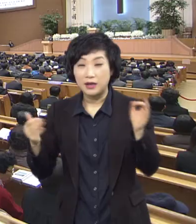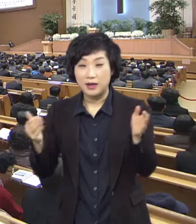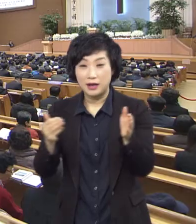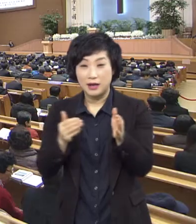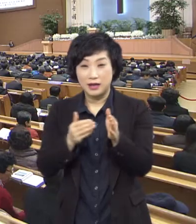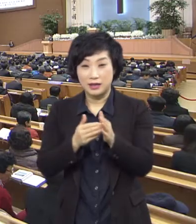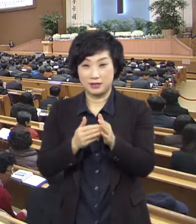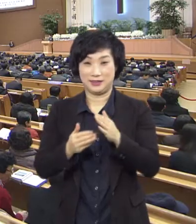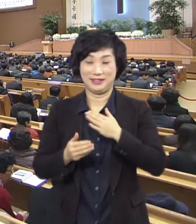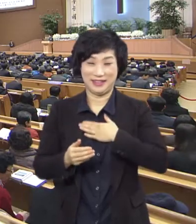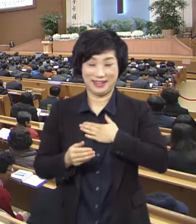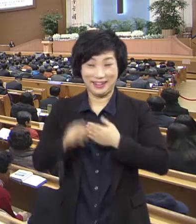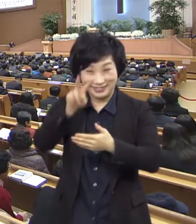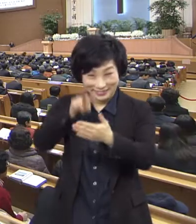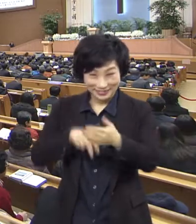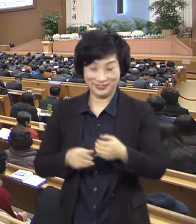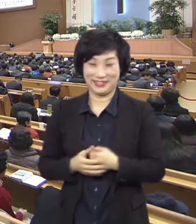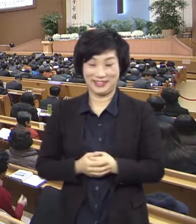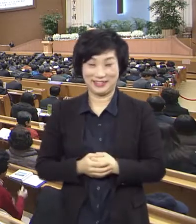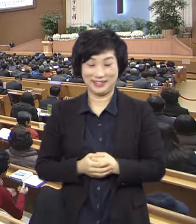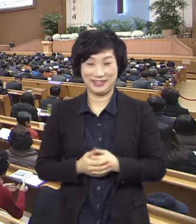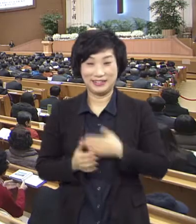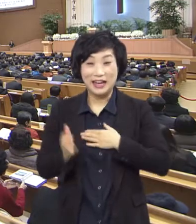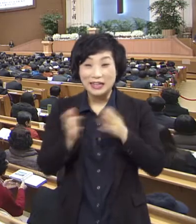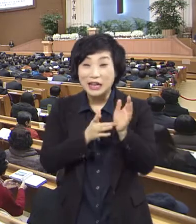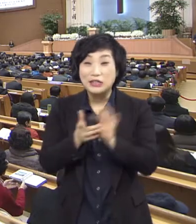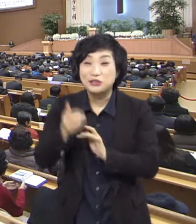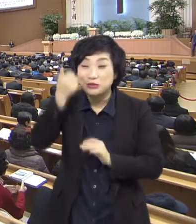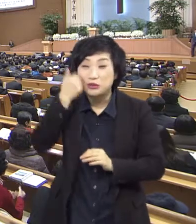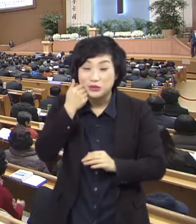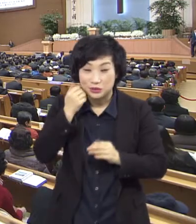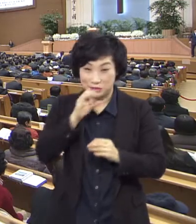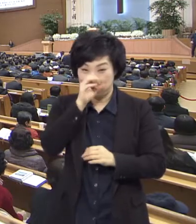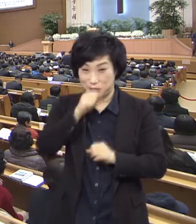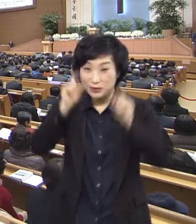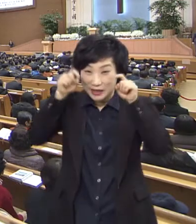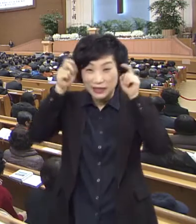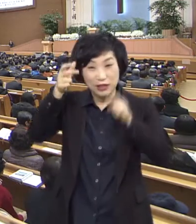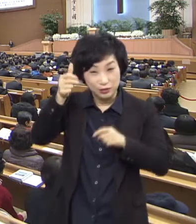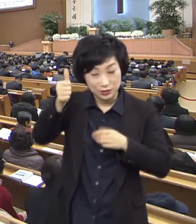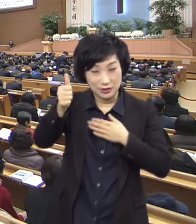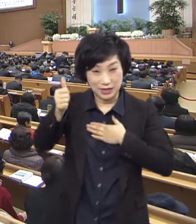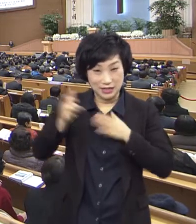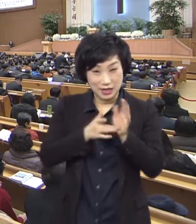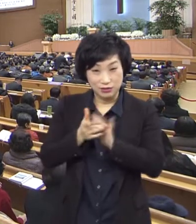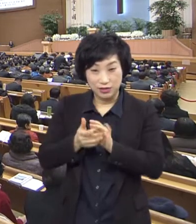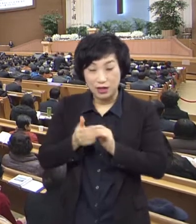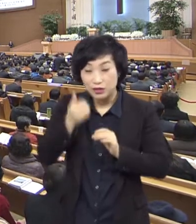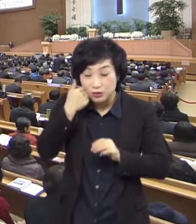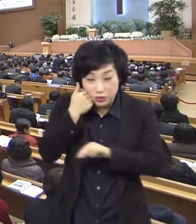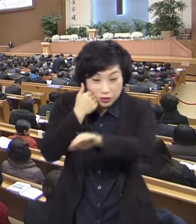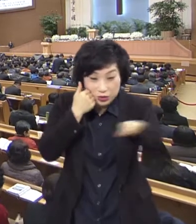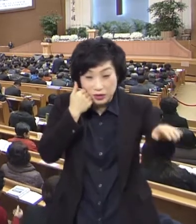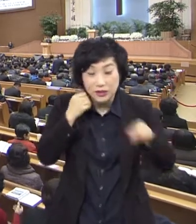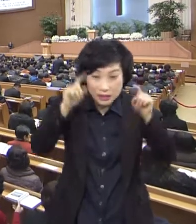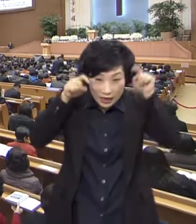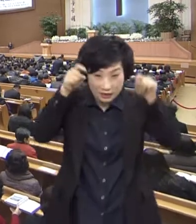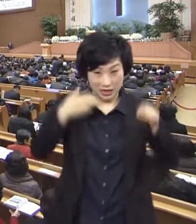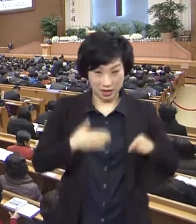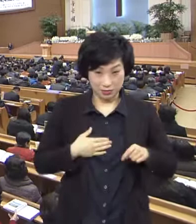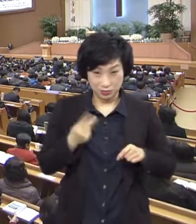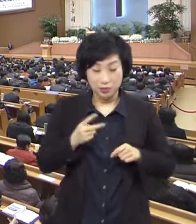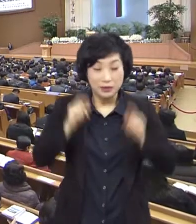18절까지를 제가 읽겠습니다. 나는 선한 목자라. 내가 내 양을 알고 양도 나를 아는